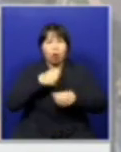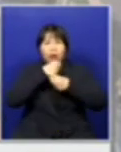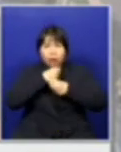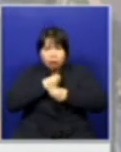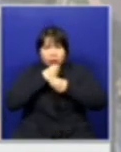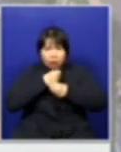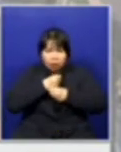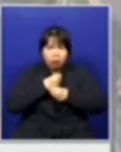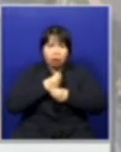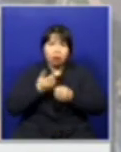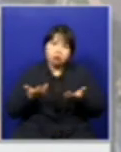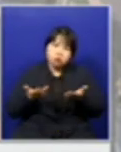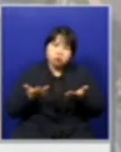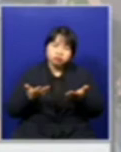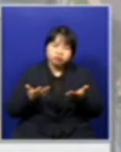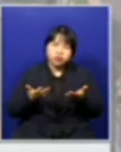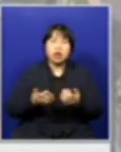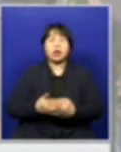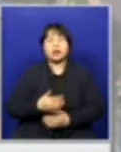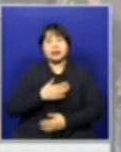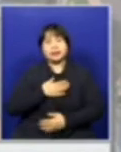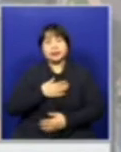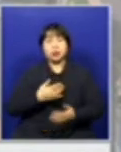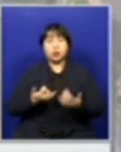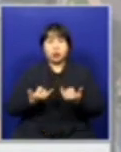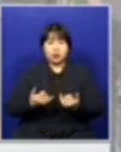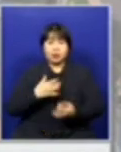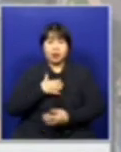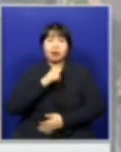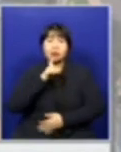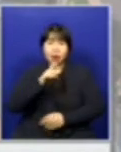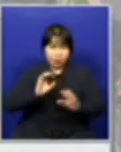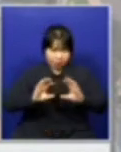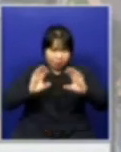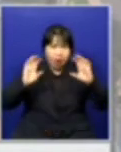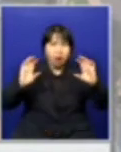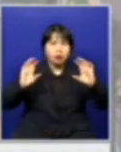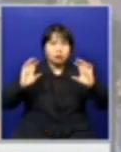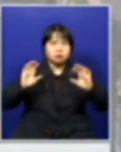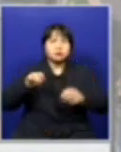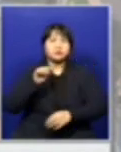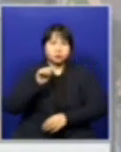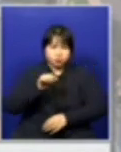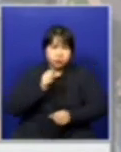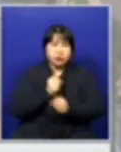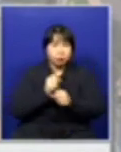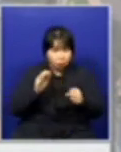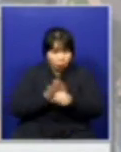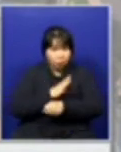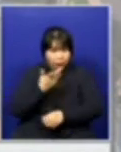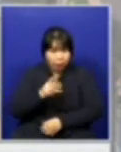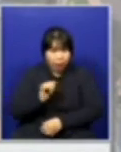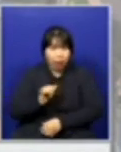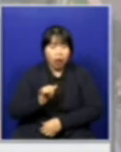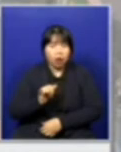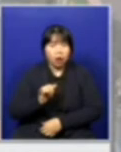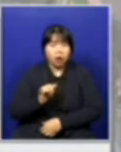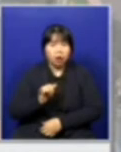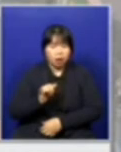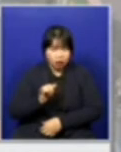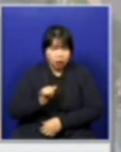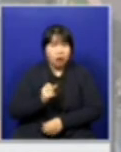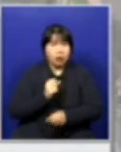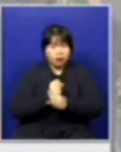ารถที่คัดวันนี้ตัวดิฉันก็อยากจะถามรัฐบาลว่าท่านเยียวยาครบถ้วนหรือยังเป็นไปตามที่ควรจะ